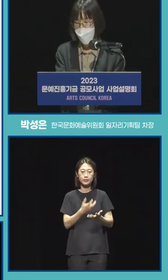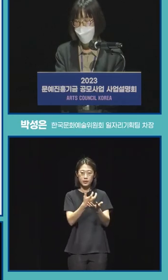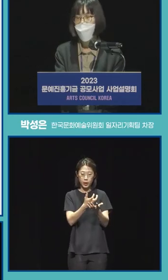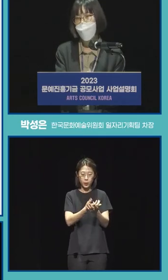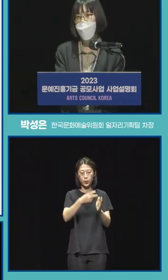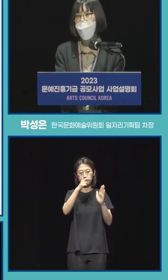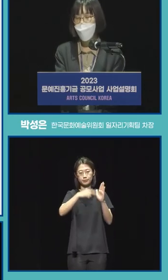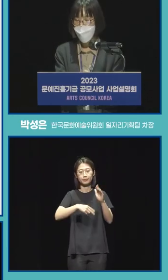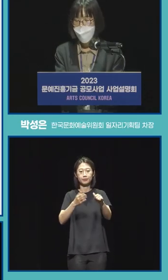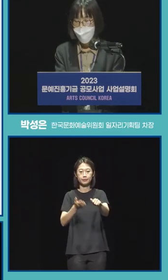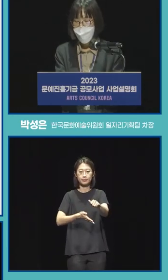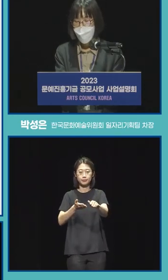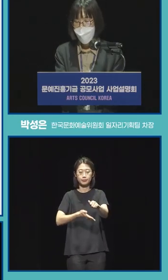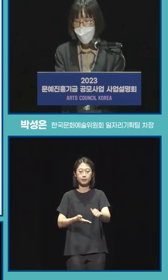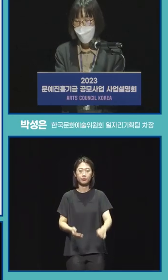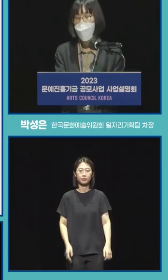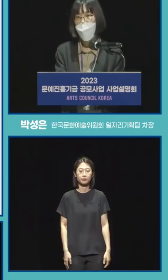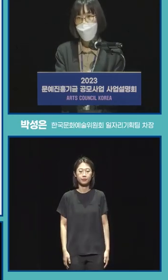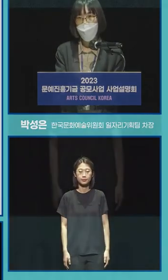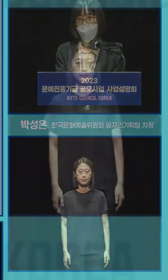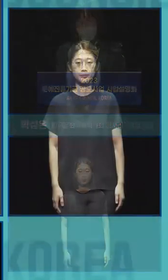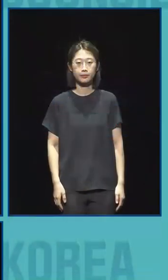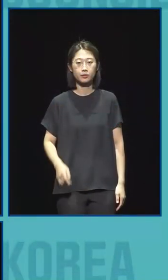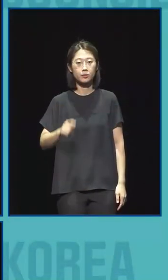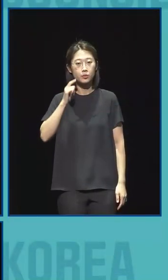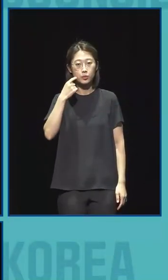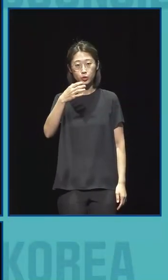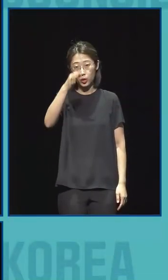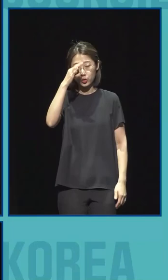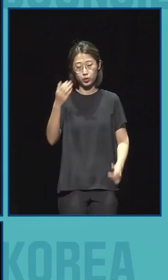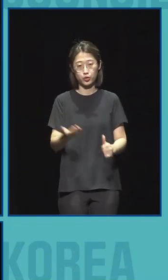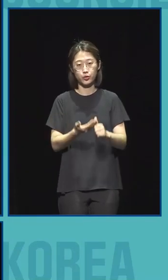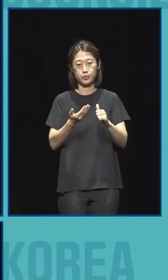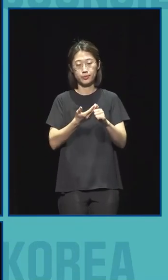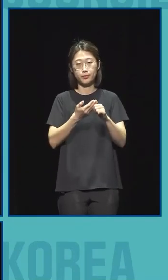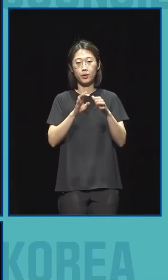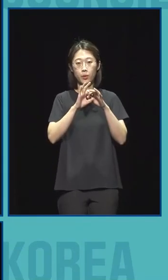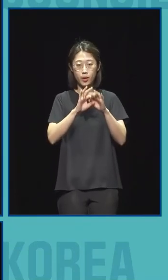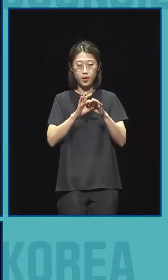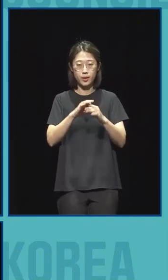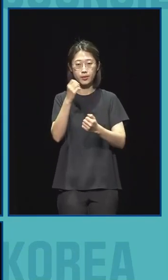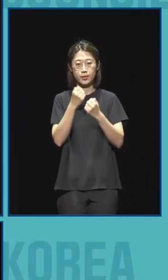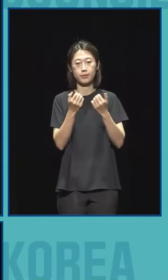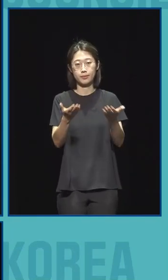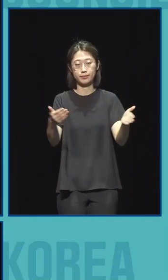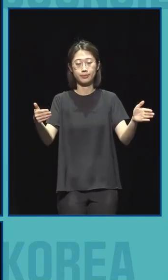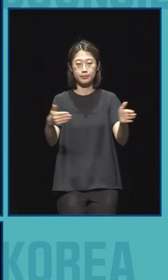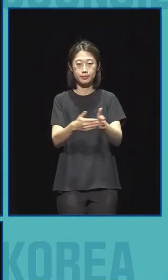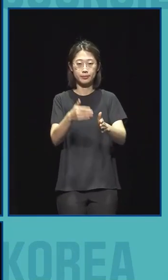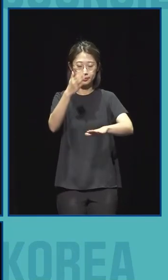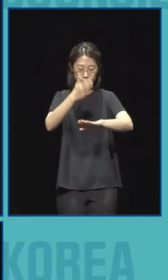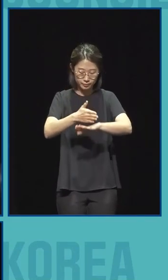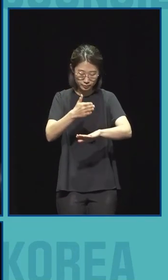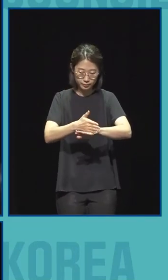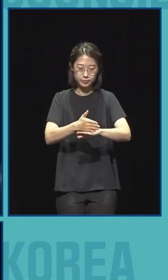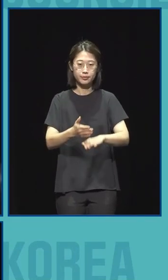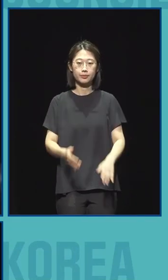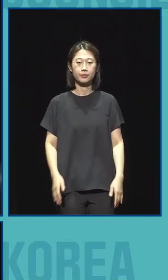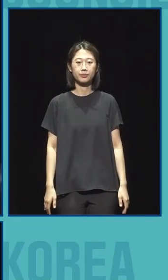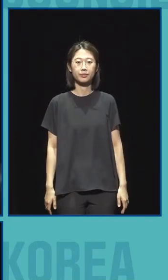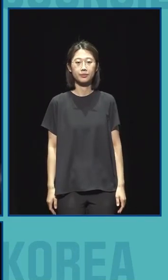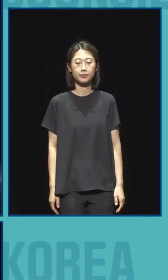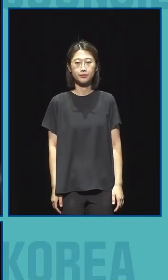확인해 주시기 바랍니다. 그럼 이상으로 예술인력 육성 3개 사업에 대한 설명을 마치도록 하겠습니다. 감사합니다.